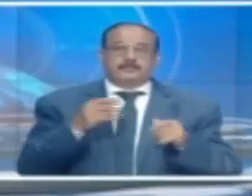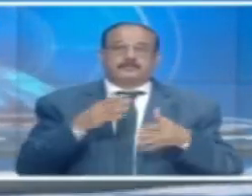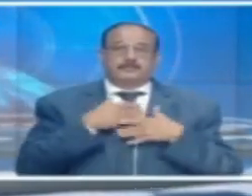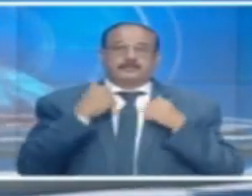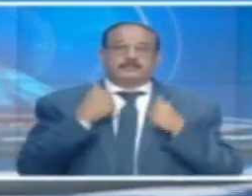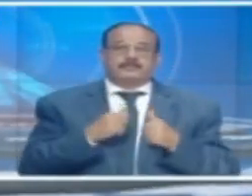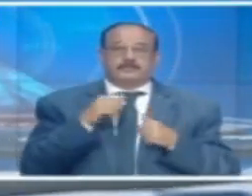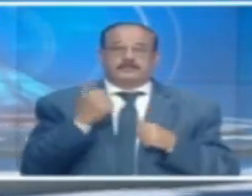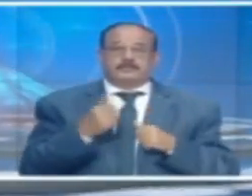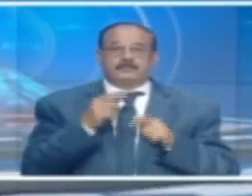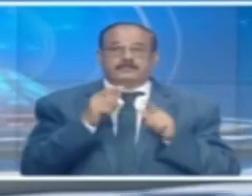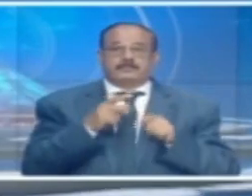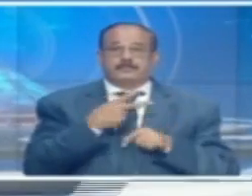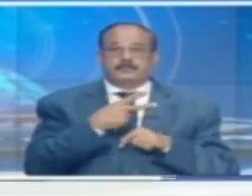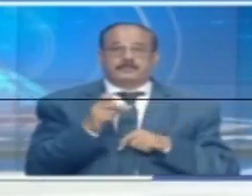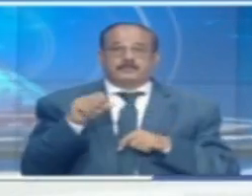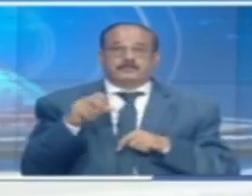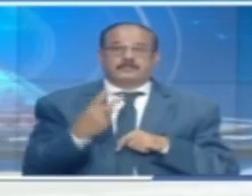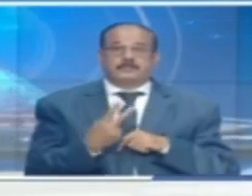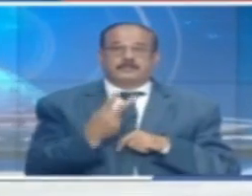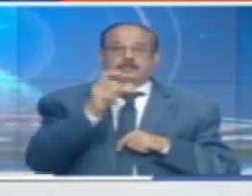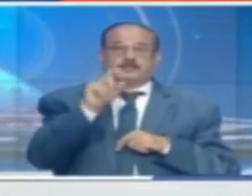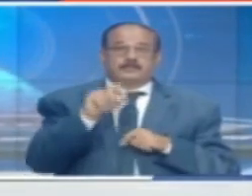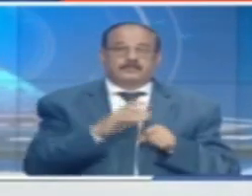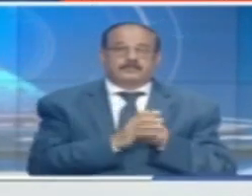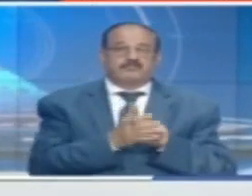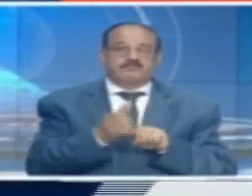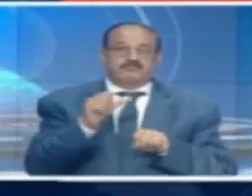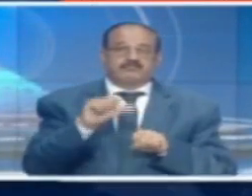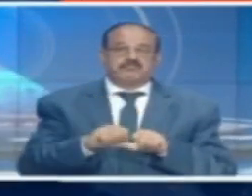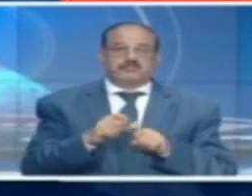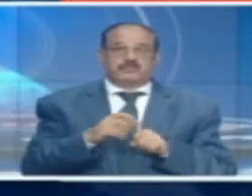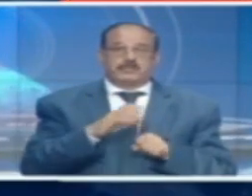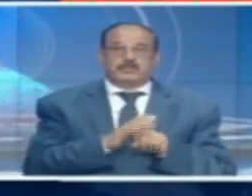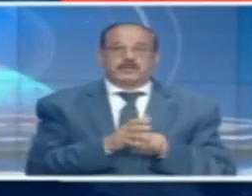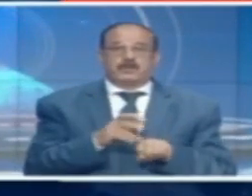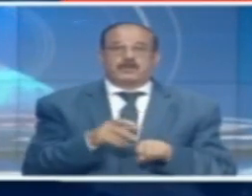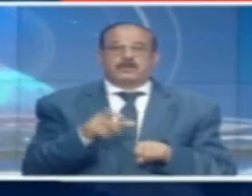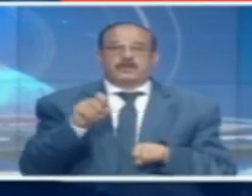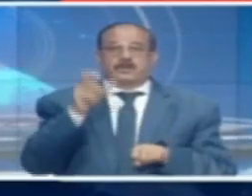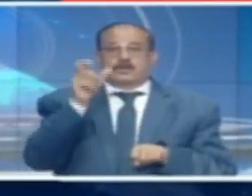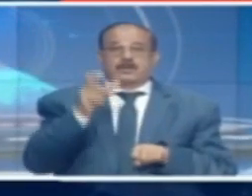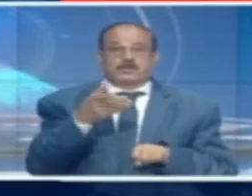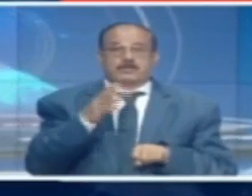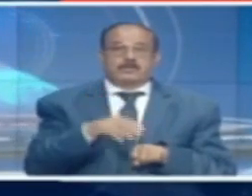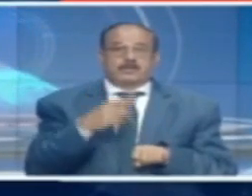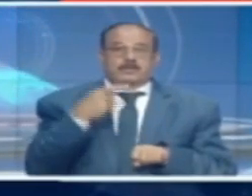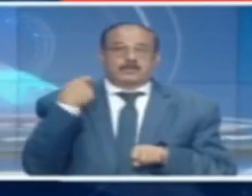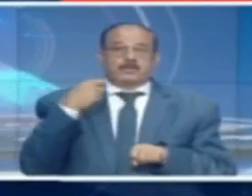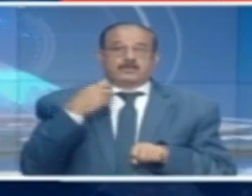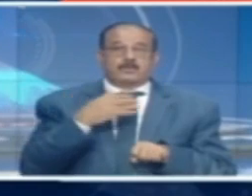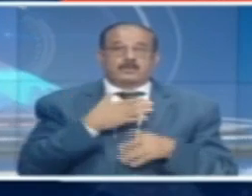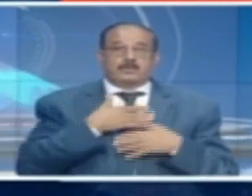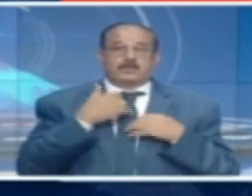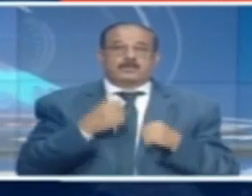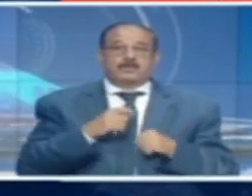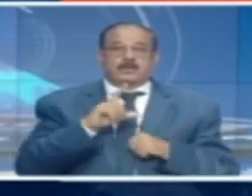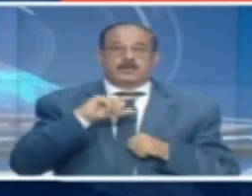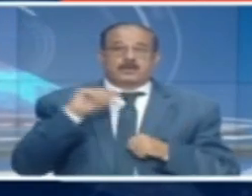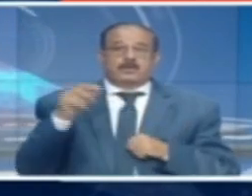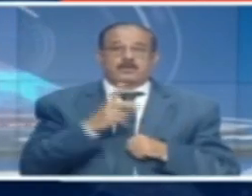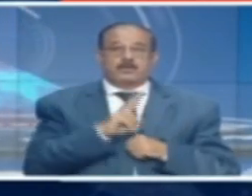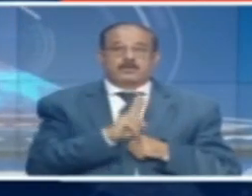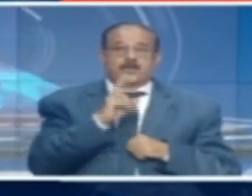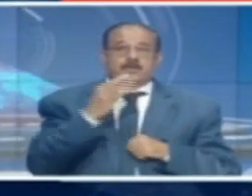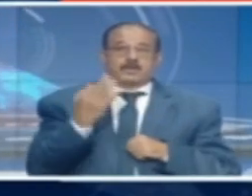أعلنت وزارة الصحة أمس تسجيل 279 إصابة جديدة بفيروس كورونا وتسع حالات وفاة. وأشارت الوزارة إلى